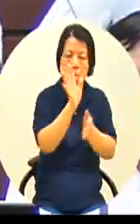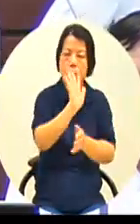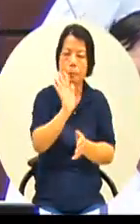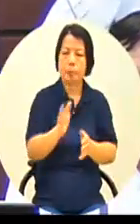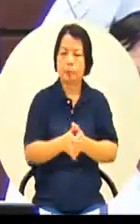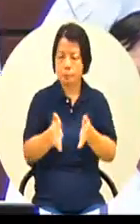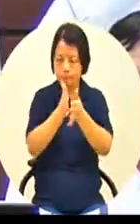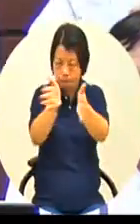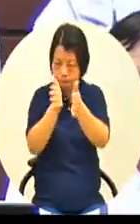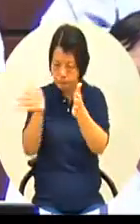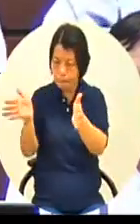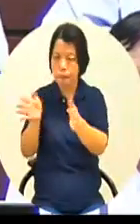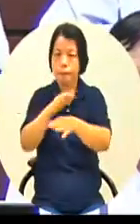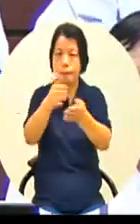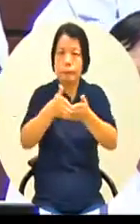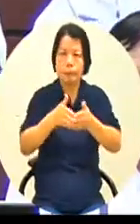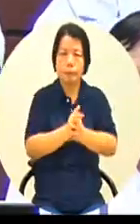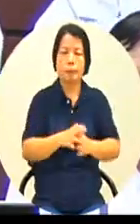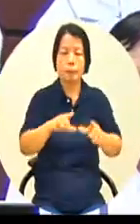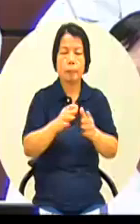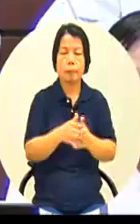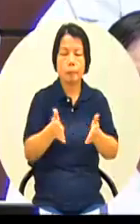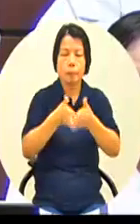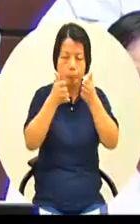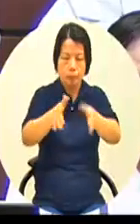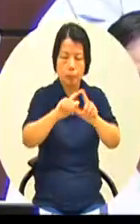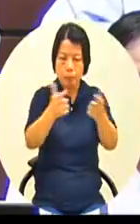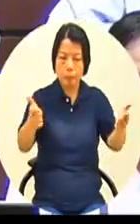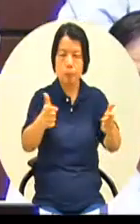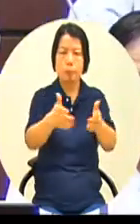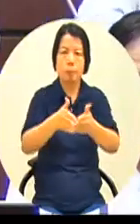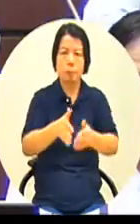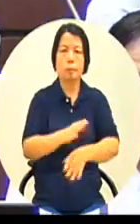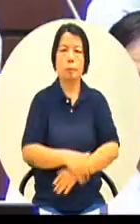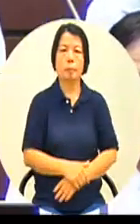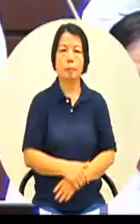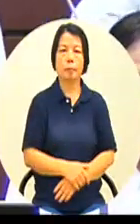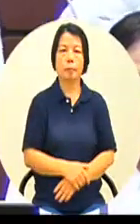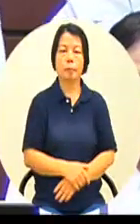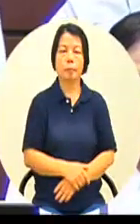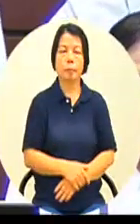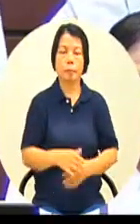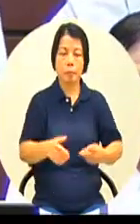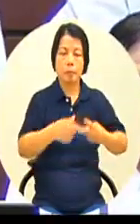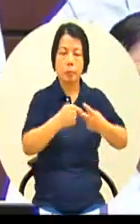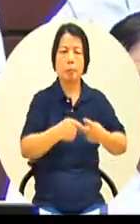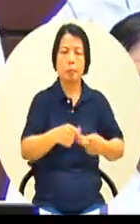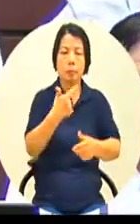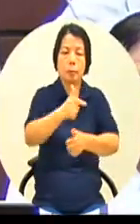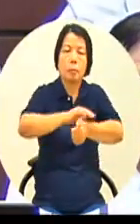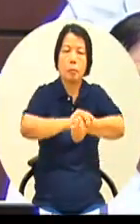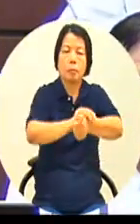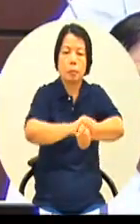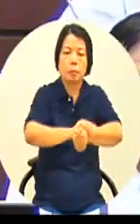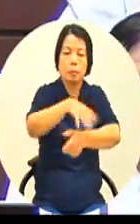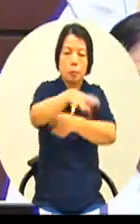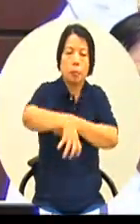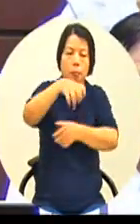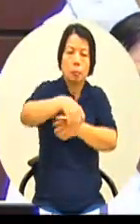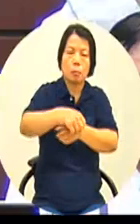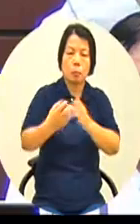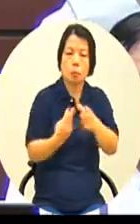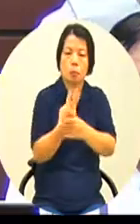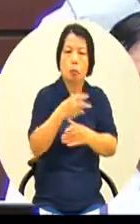开拓更重就是多元的客源哈。那第二个部分就是阿议员有讲到六股的温泉的挖掘的部分，阿议员报告